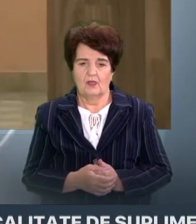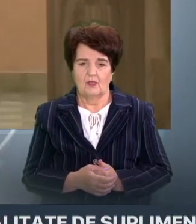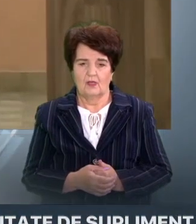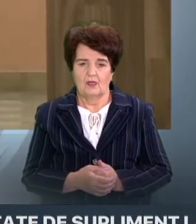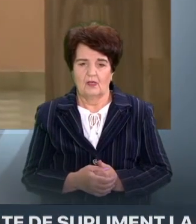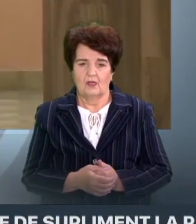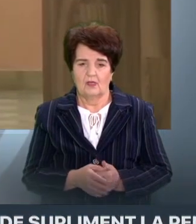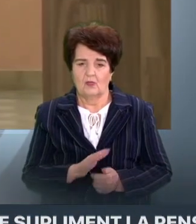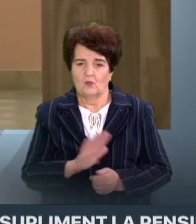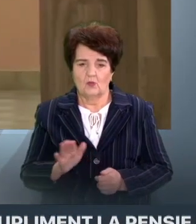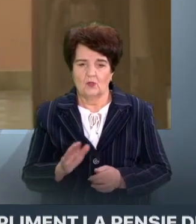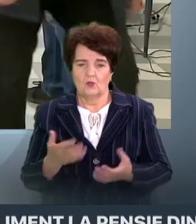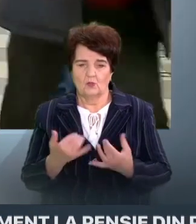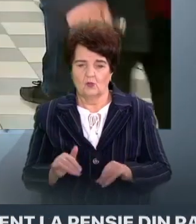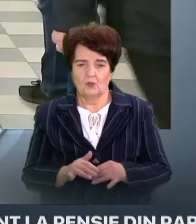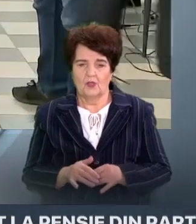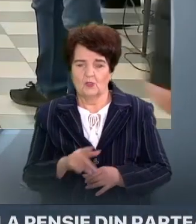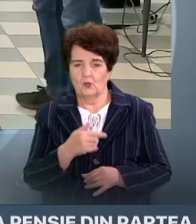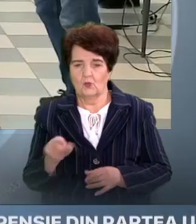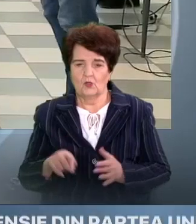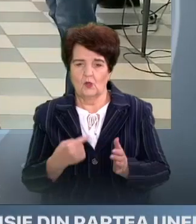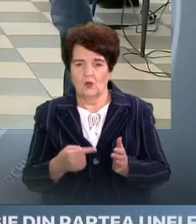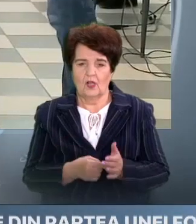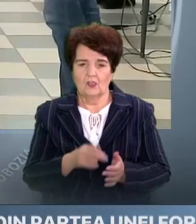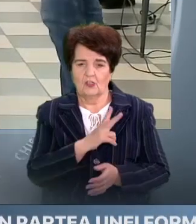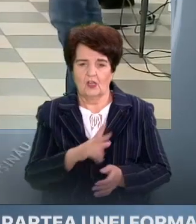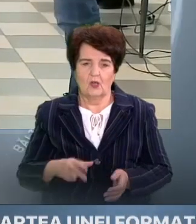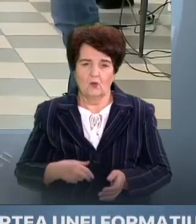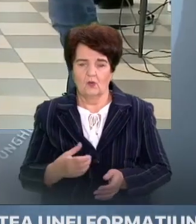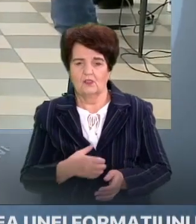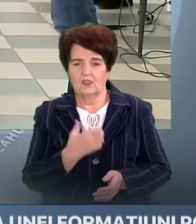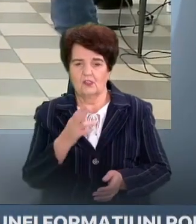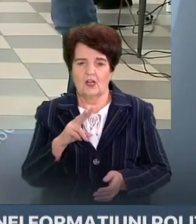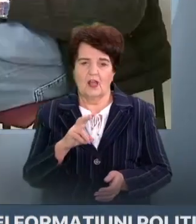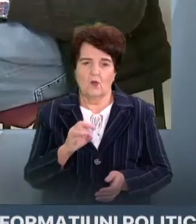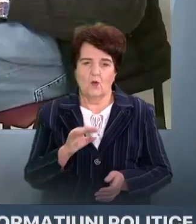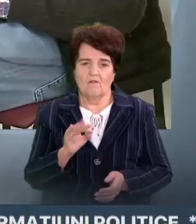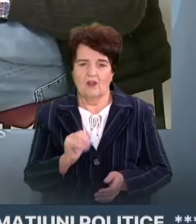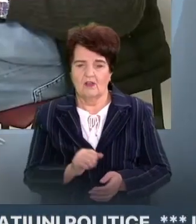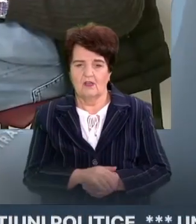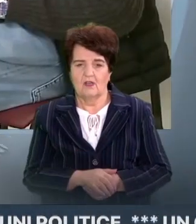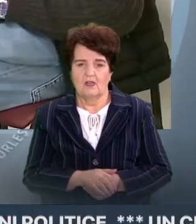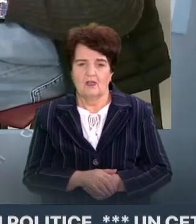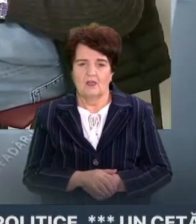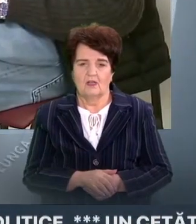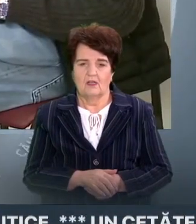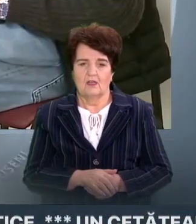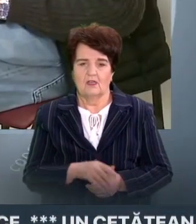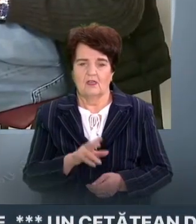nu este o surpriză faptul că în unele orașe, precum este Cahul, Strășeni, Leova, precum este